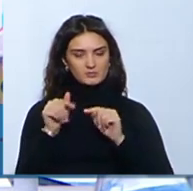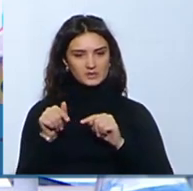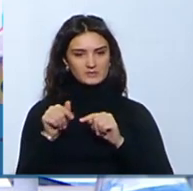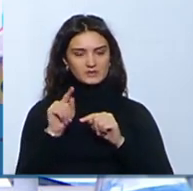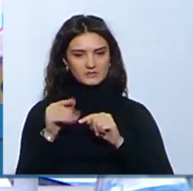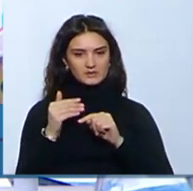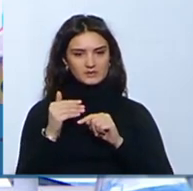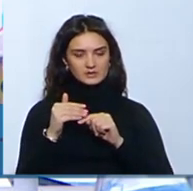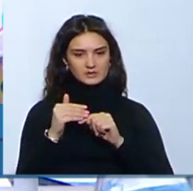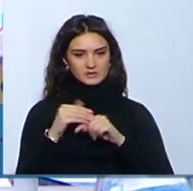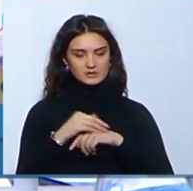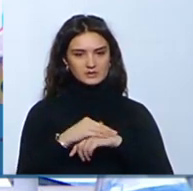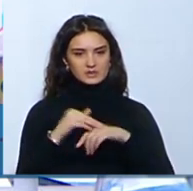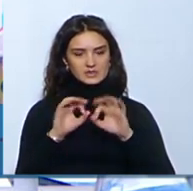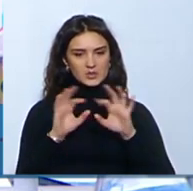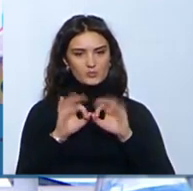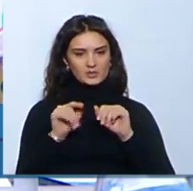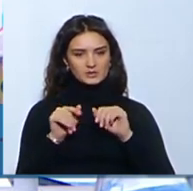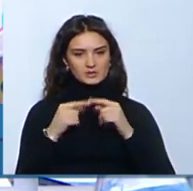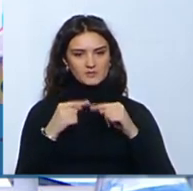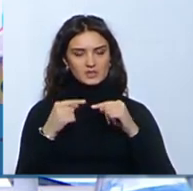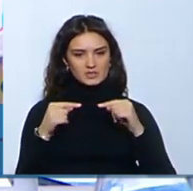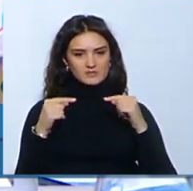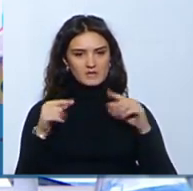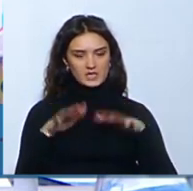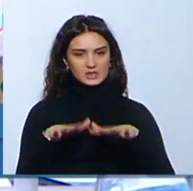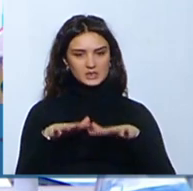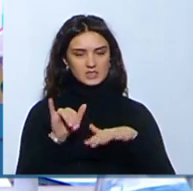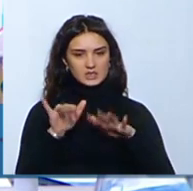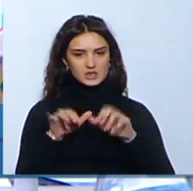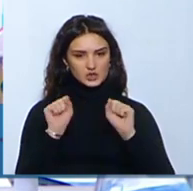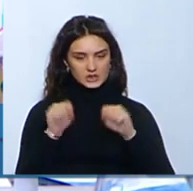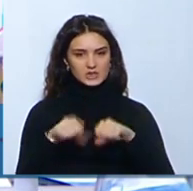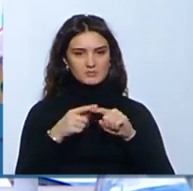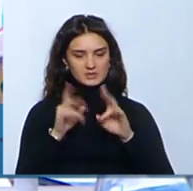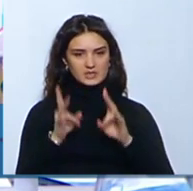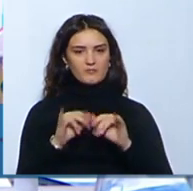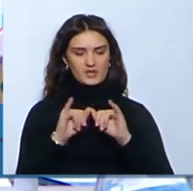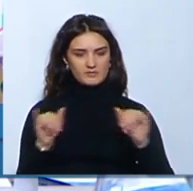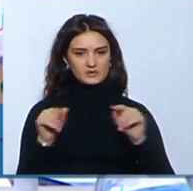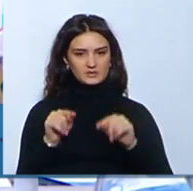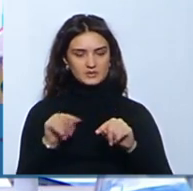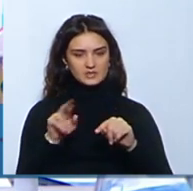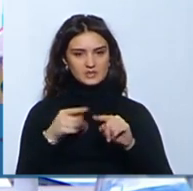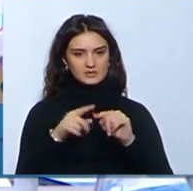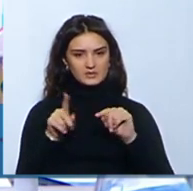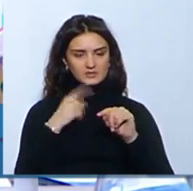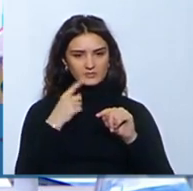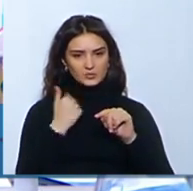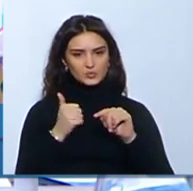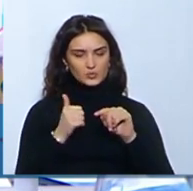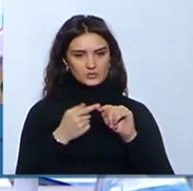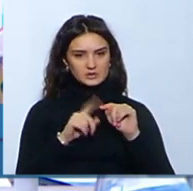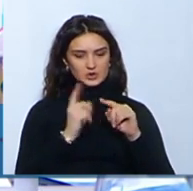თქვენ საგანგებოდ გამოყავით სხვადასხვა ადგილი, სადაც შეიძლება ეს ტრავმა განვითარდეს და თქვენ ახსენეთ როგორც